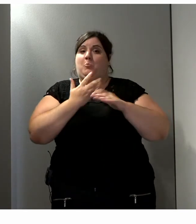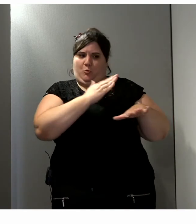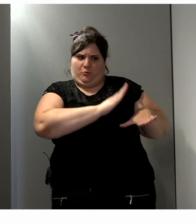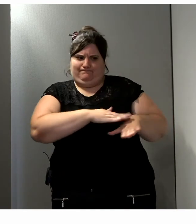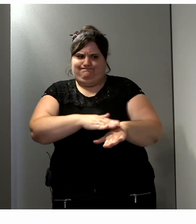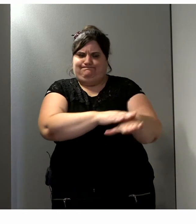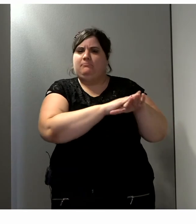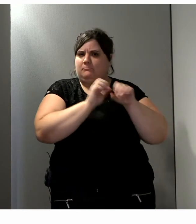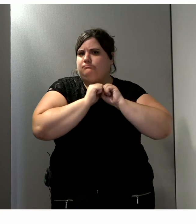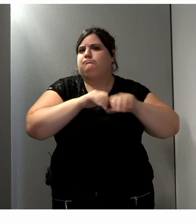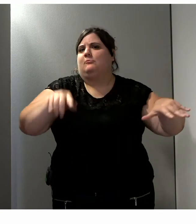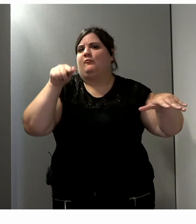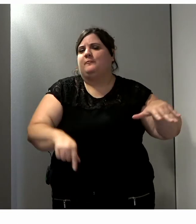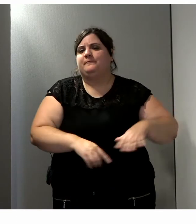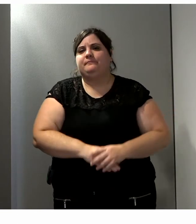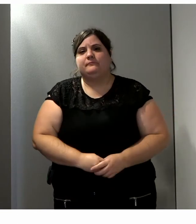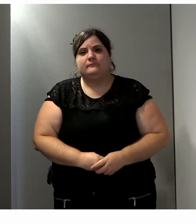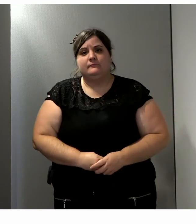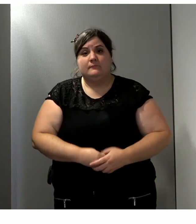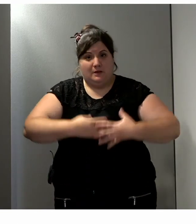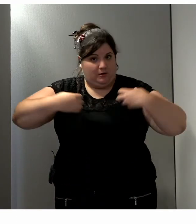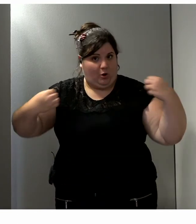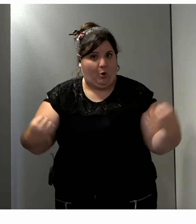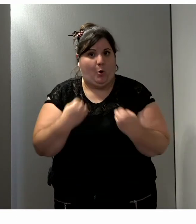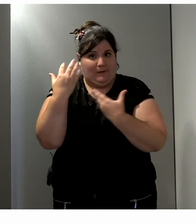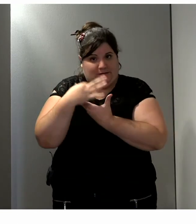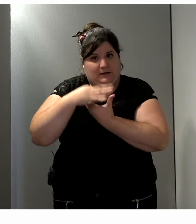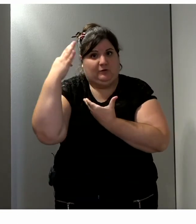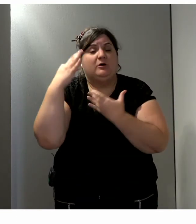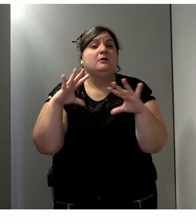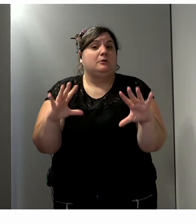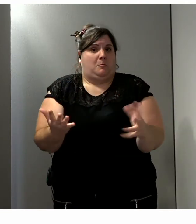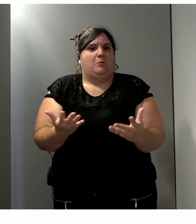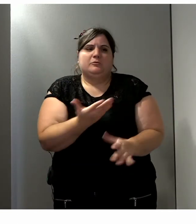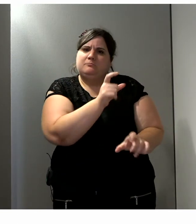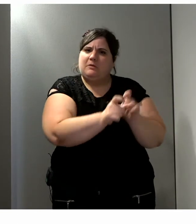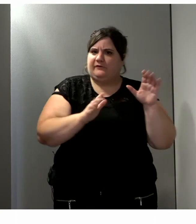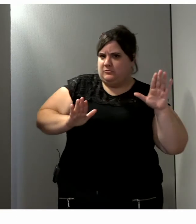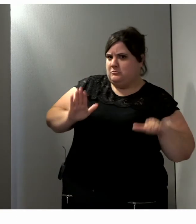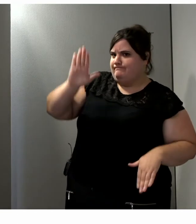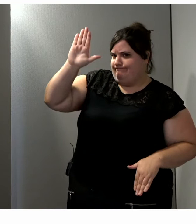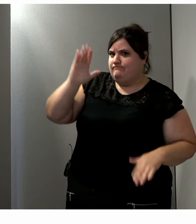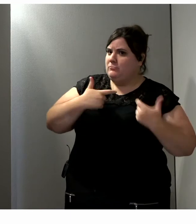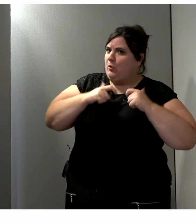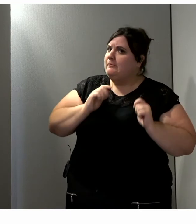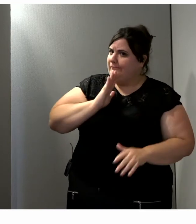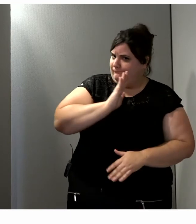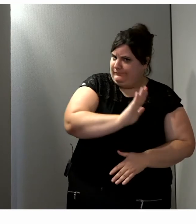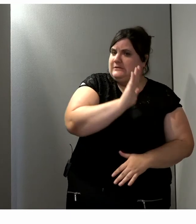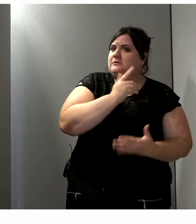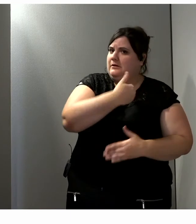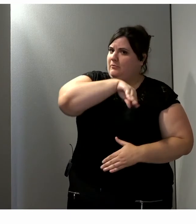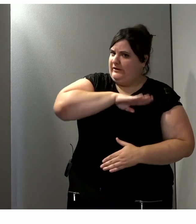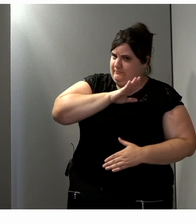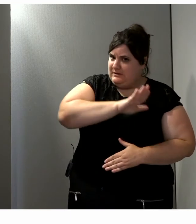matière d'accessibilité des campagnes, donc il y a la responsabilité des candidats, mais il y a aussi la responsabilité des médias. Alors des médias parce que certains relaient